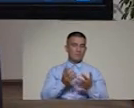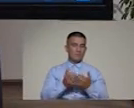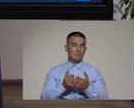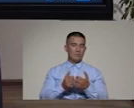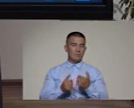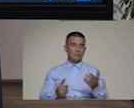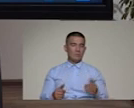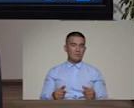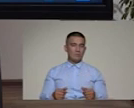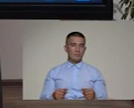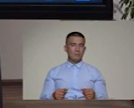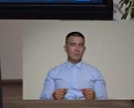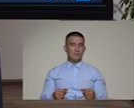qo'yamiz.